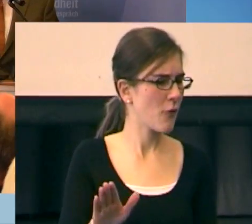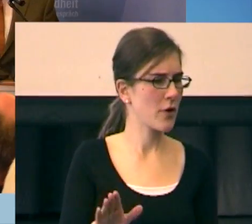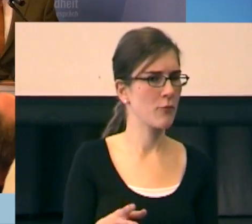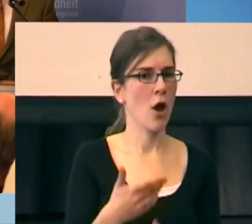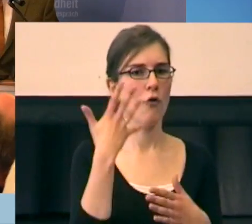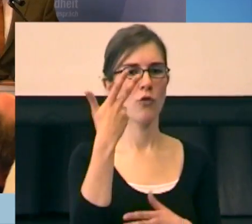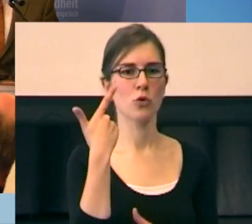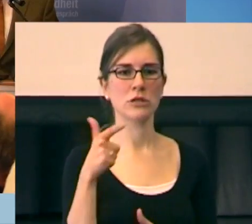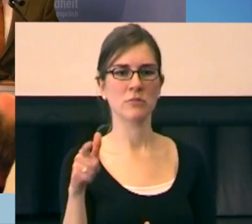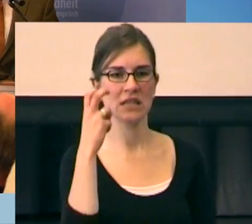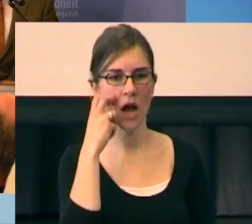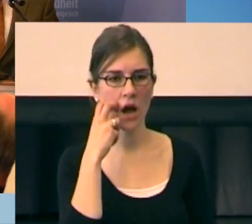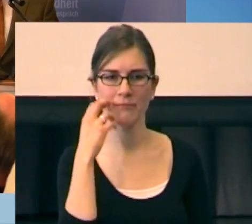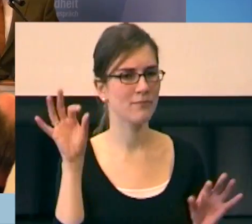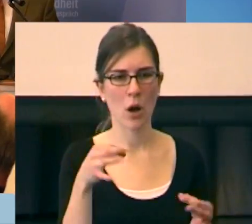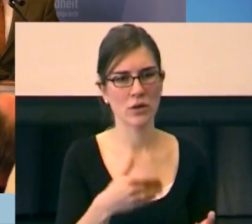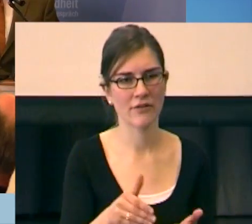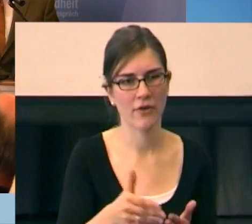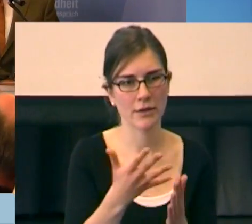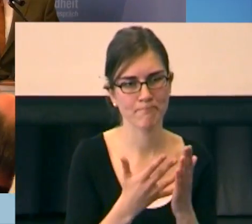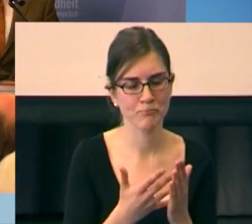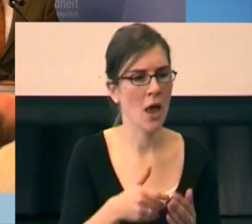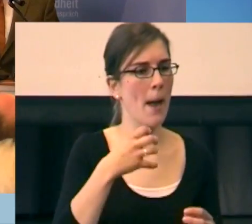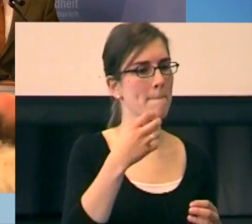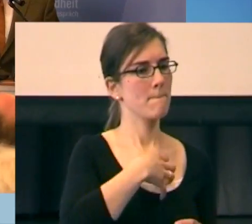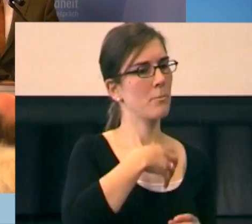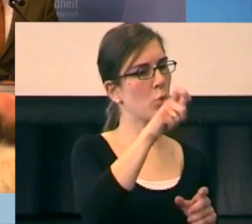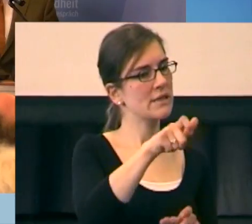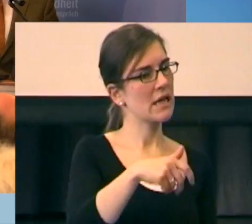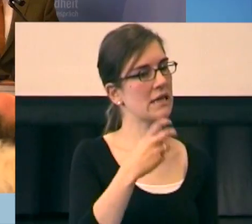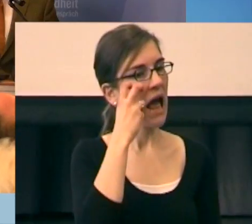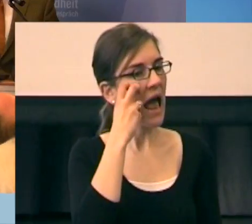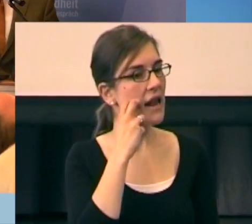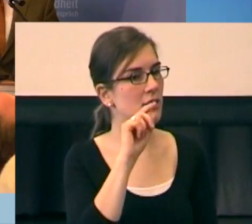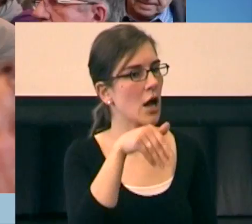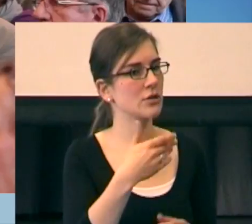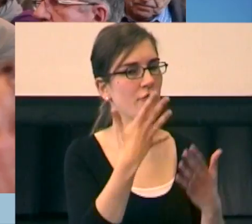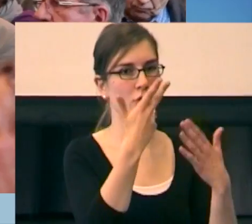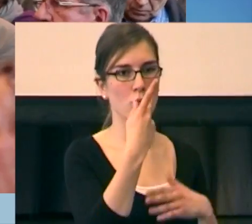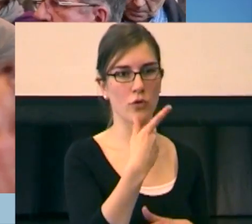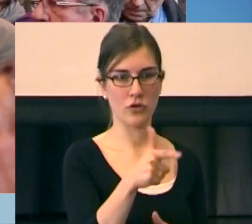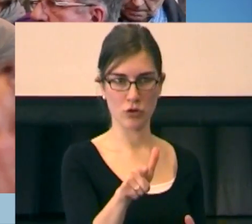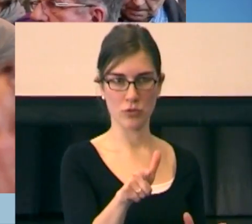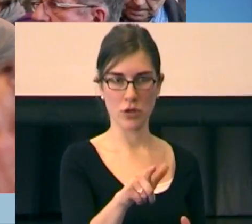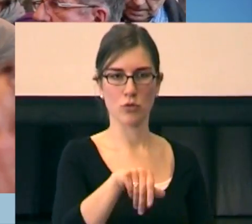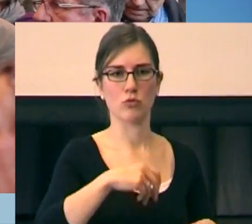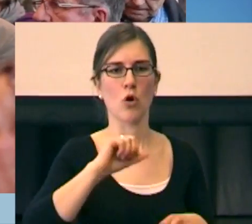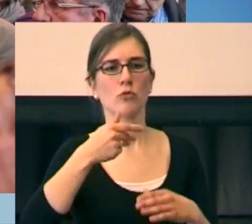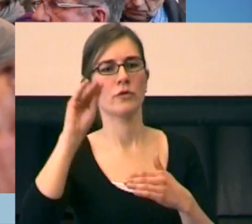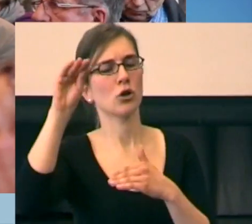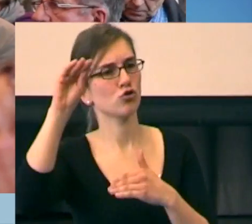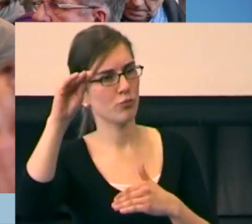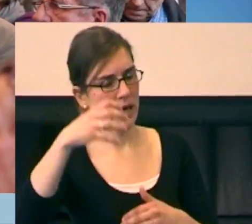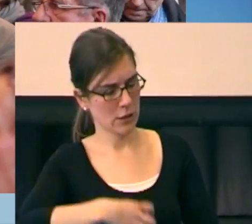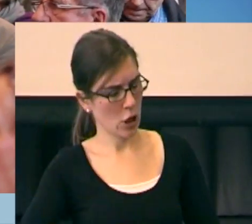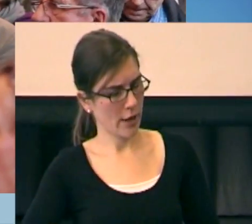Nach dem Motto, ist der Patient älter als 75 und der Prostatakrebs wird erst im späten Stadium entdeckt, kann man ihn immer